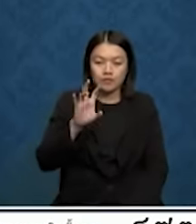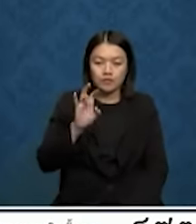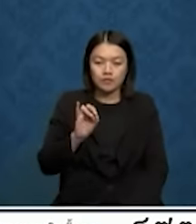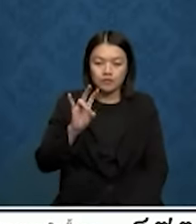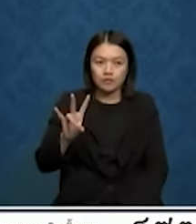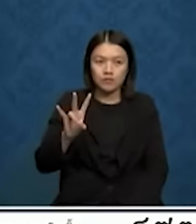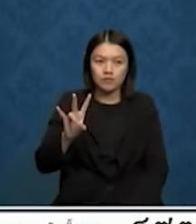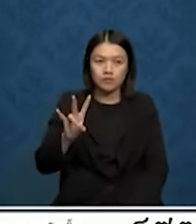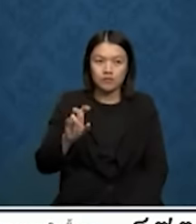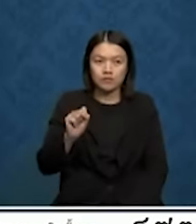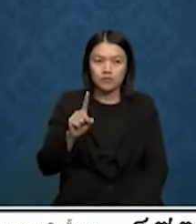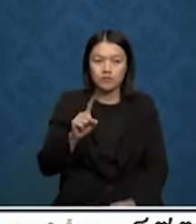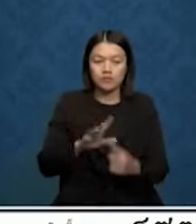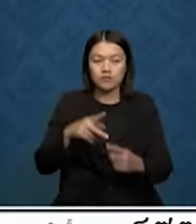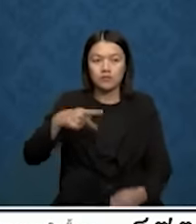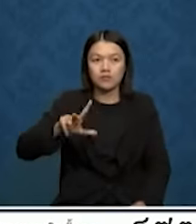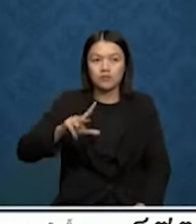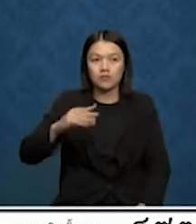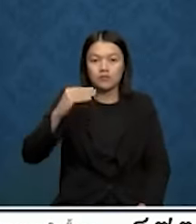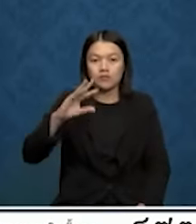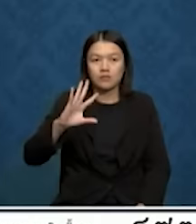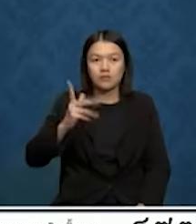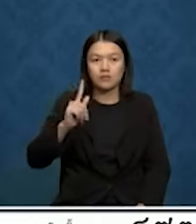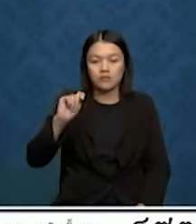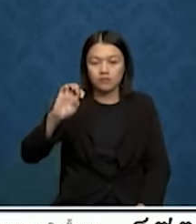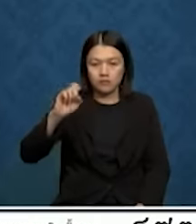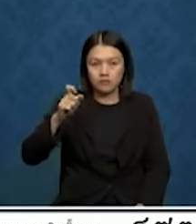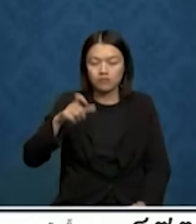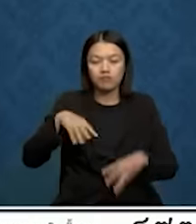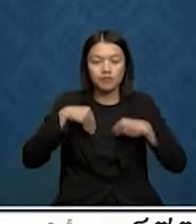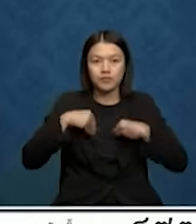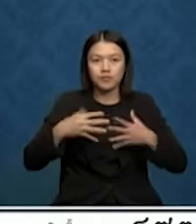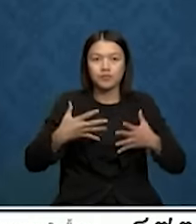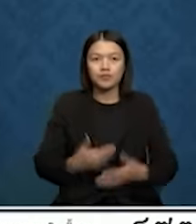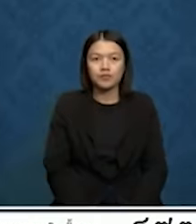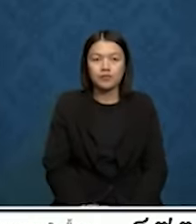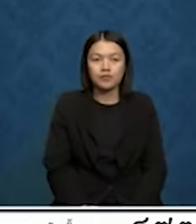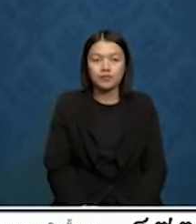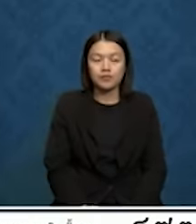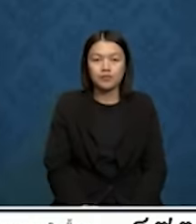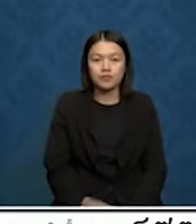377นายสุภโชคชัยยศัต ไม่เห็นชอบครับ